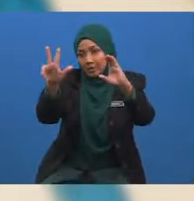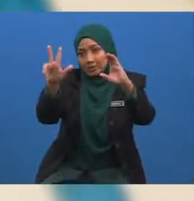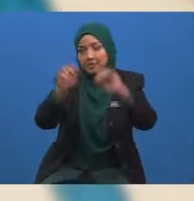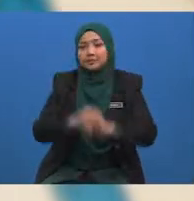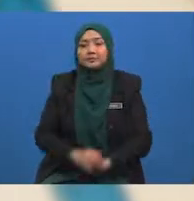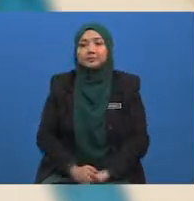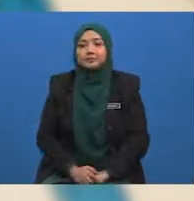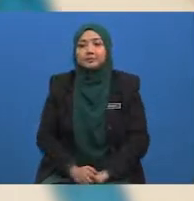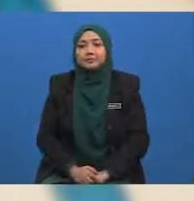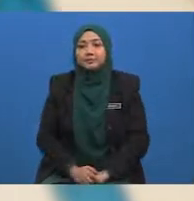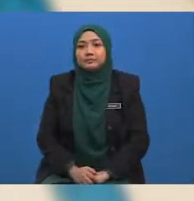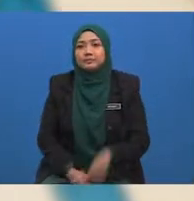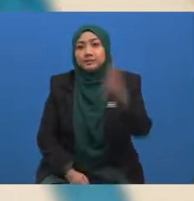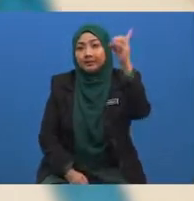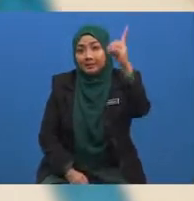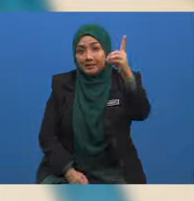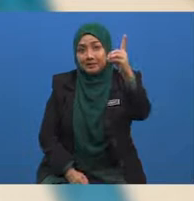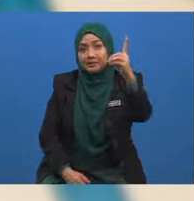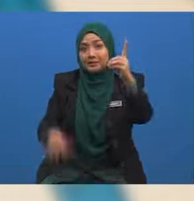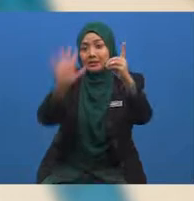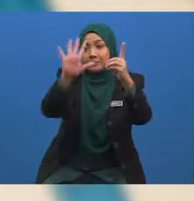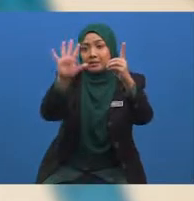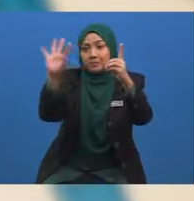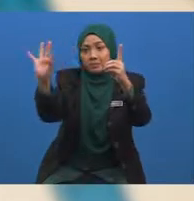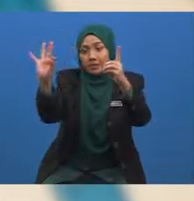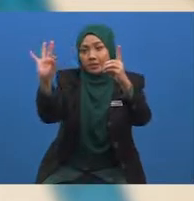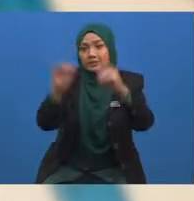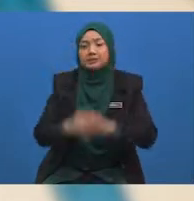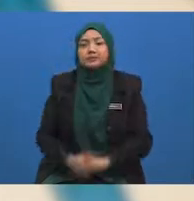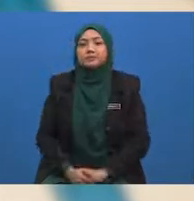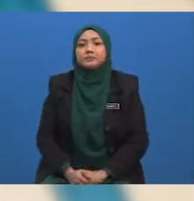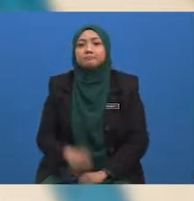43, D 59.